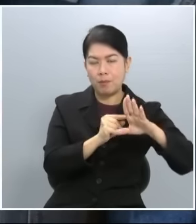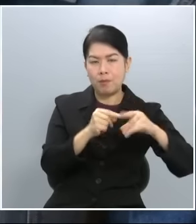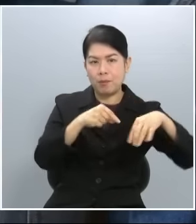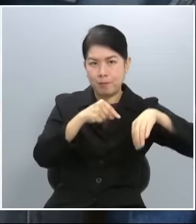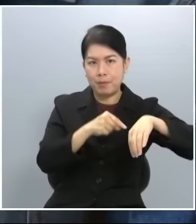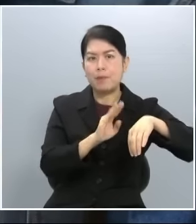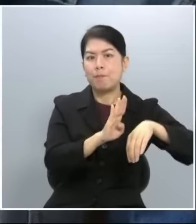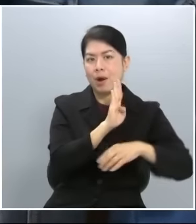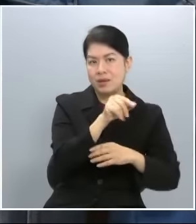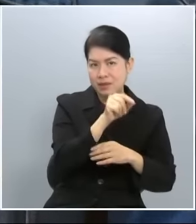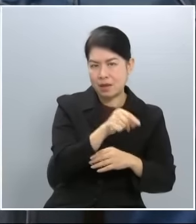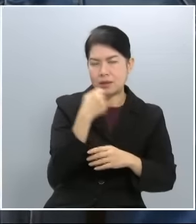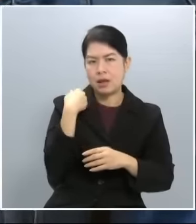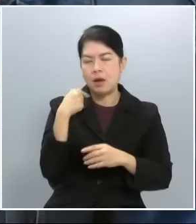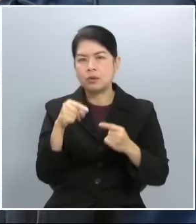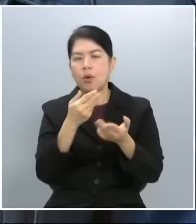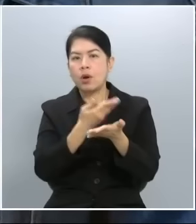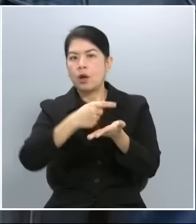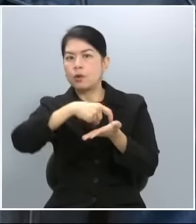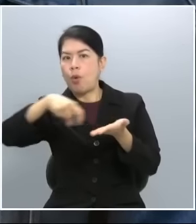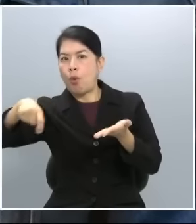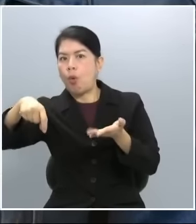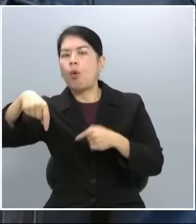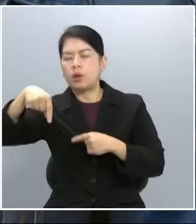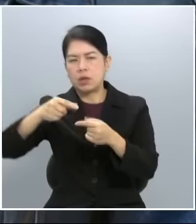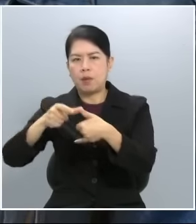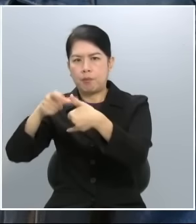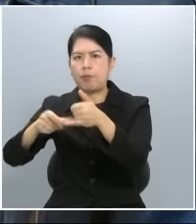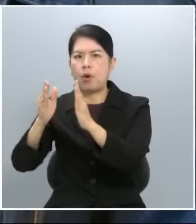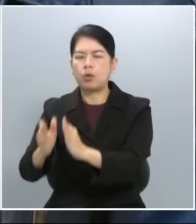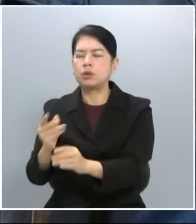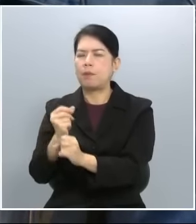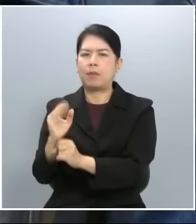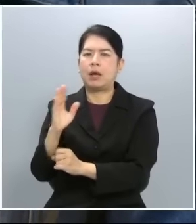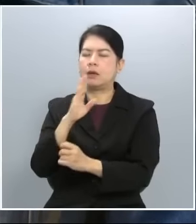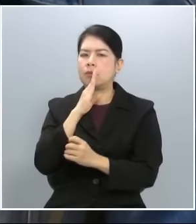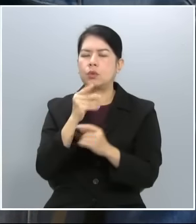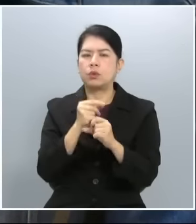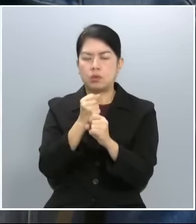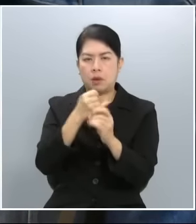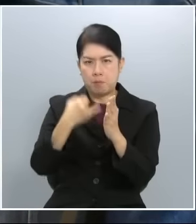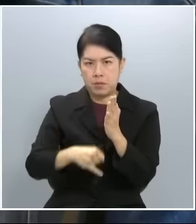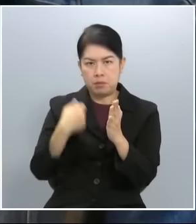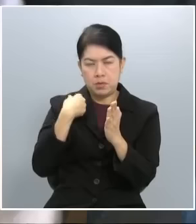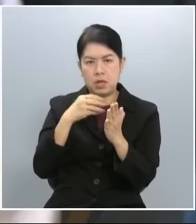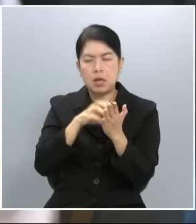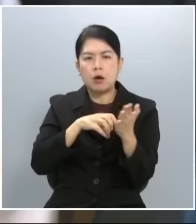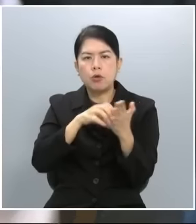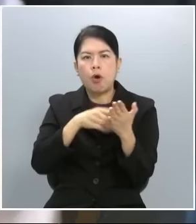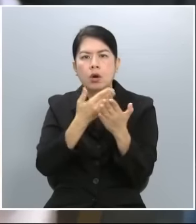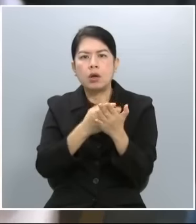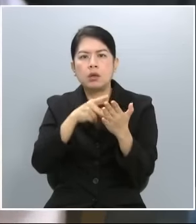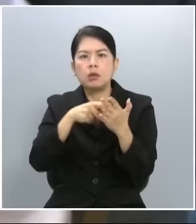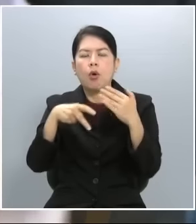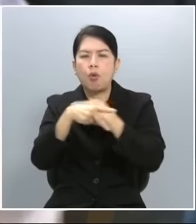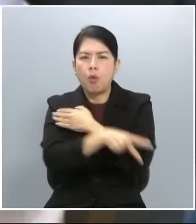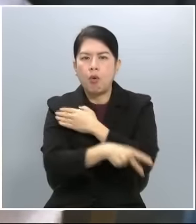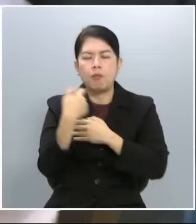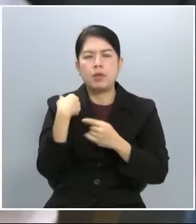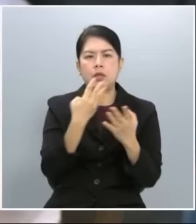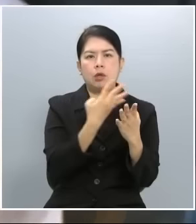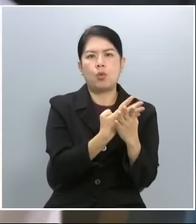ตามเรื่องนี้แล้วก็บอกเป็นเสียงเดียวกันข้อหายักยอกเนี่ยโทษจำคุกสูงสุดถ้าผมจำไม่ผิดน่าจะ3ปี